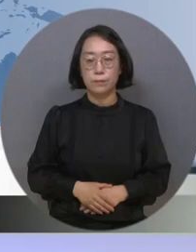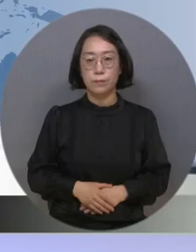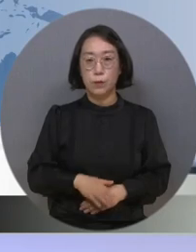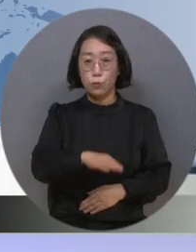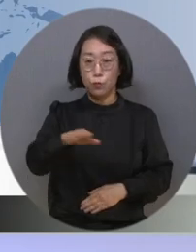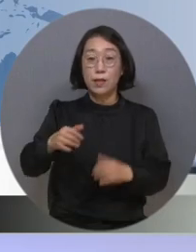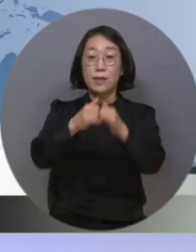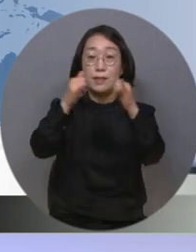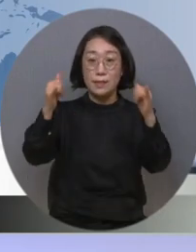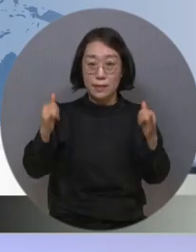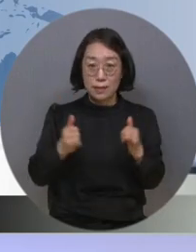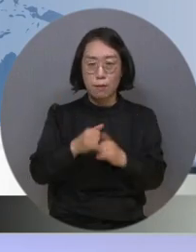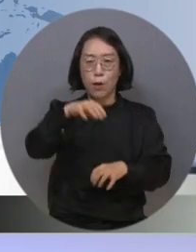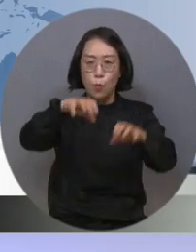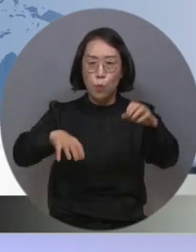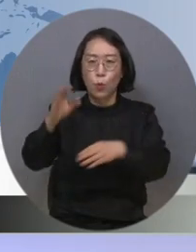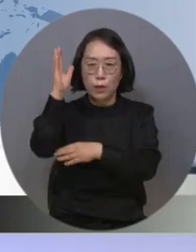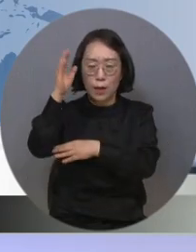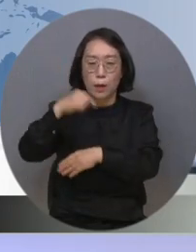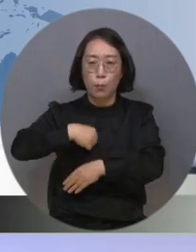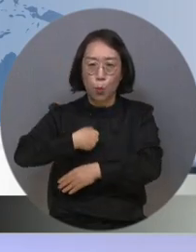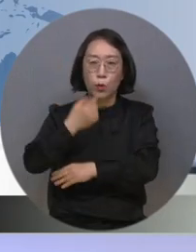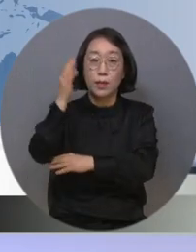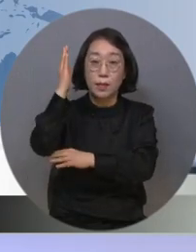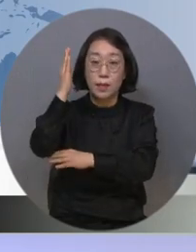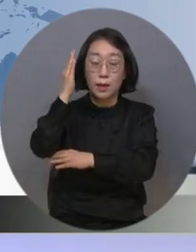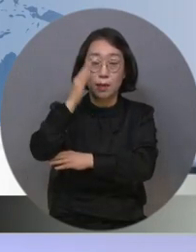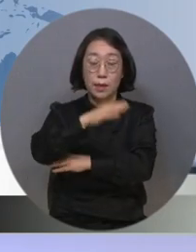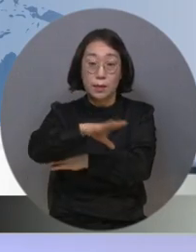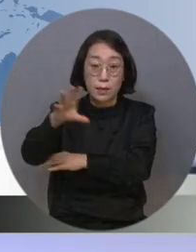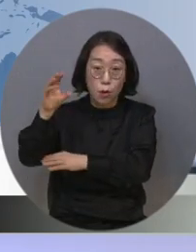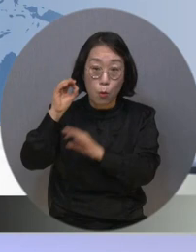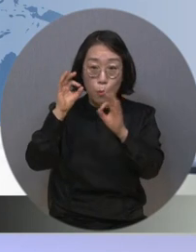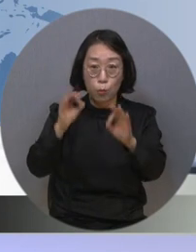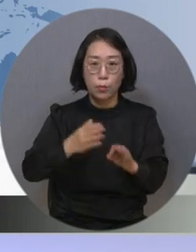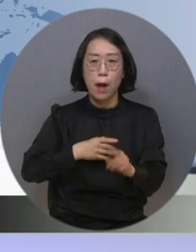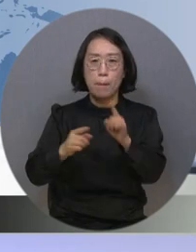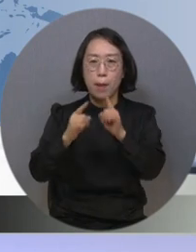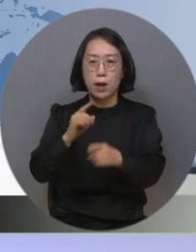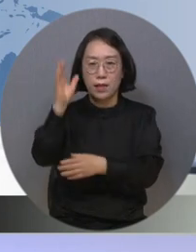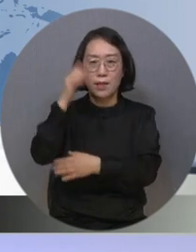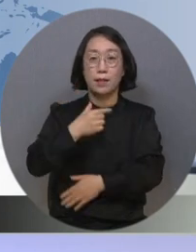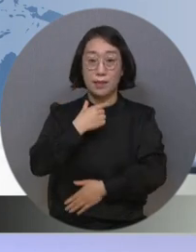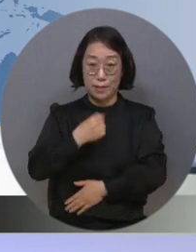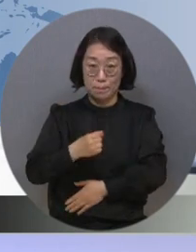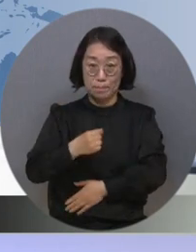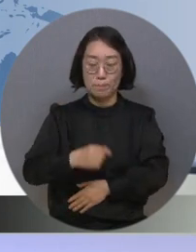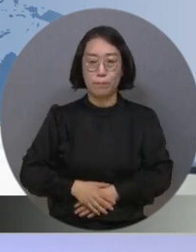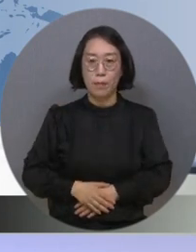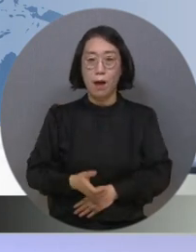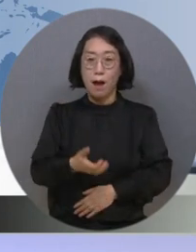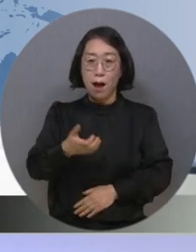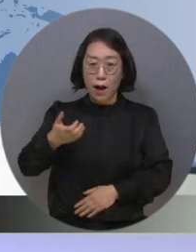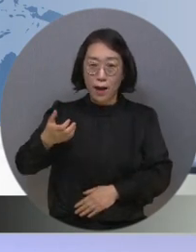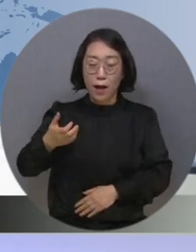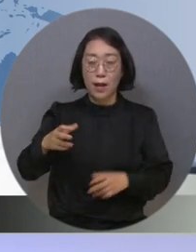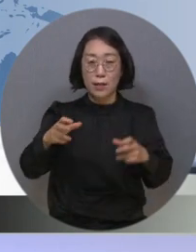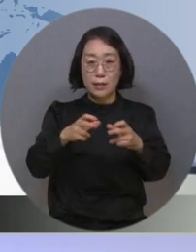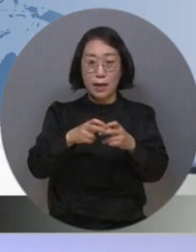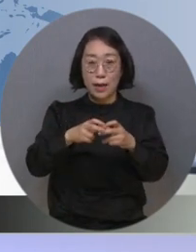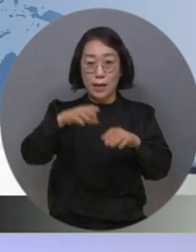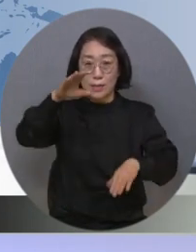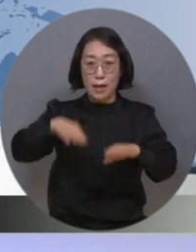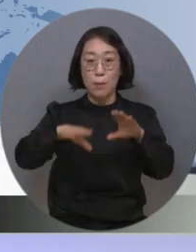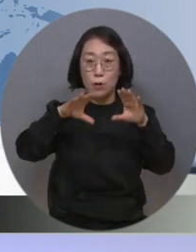우리 사회 곳곳의 이야기를 사연과 제보로 직접 만나보는 나도 말 좀 합시다입니다. 앞서 전국 장애인 차별 철폐